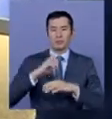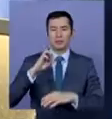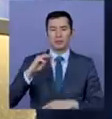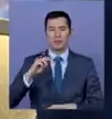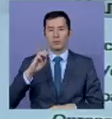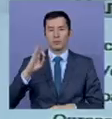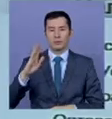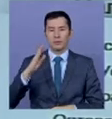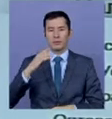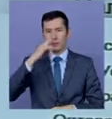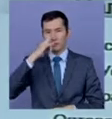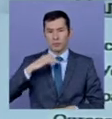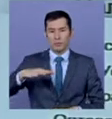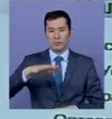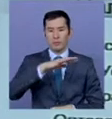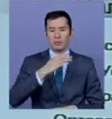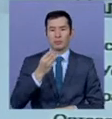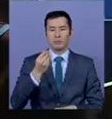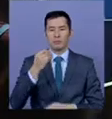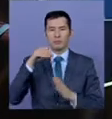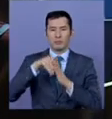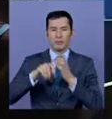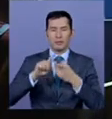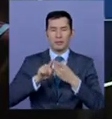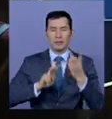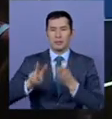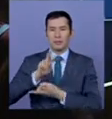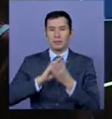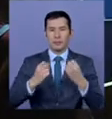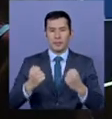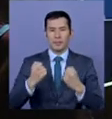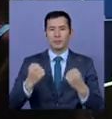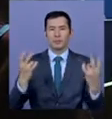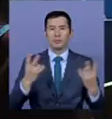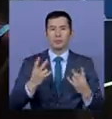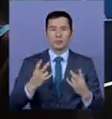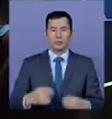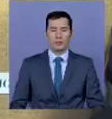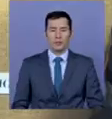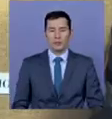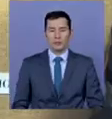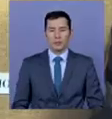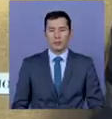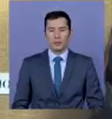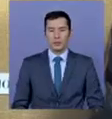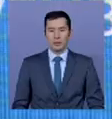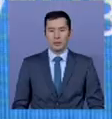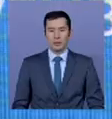Досаев еліміздің қаржы жүйесін жаһандық өзгерістерге тұрақты етіп нығайту қажеттілігін алға тартты.